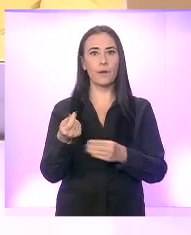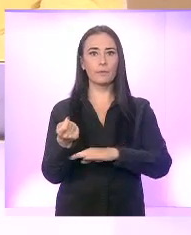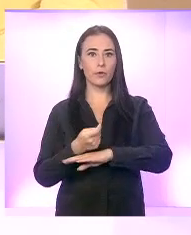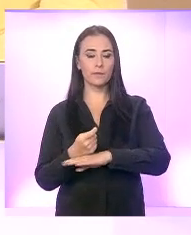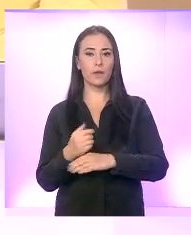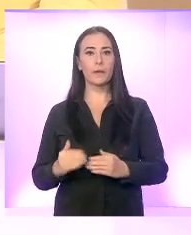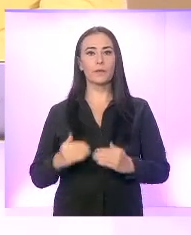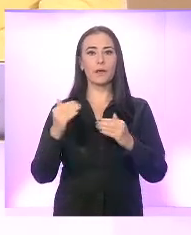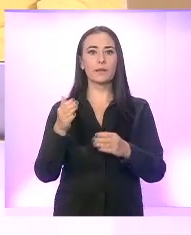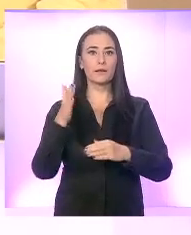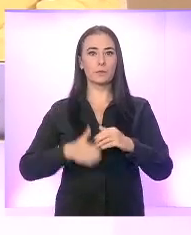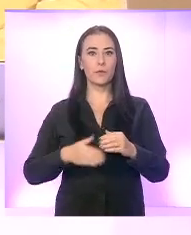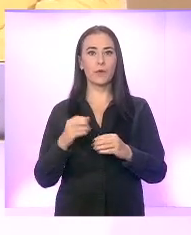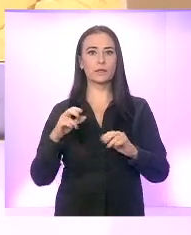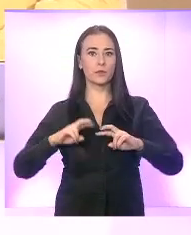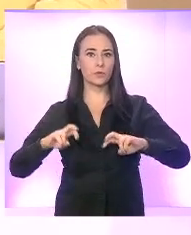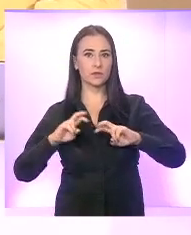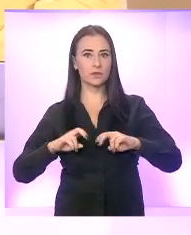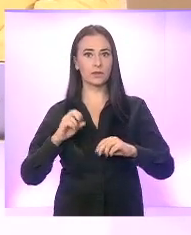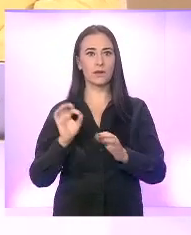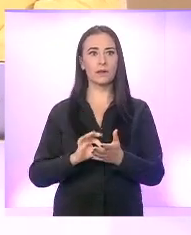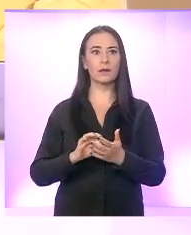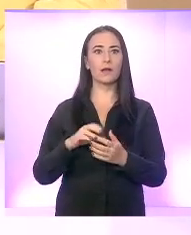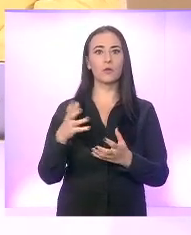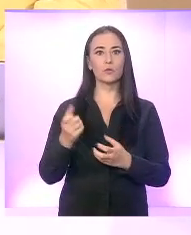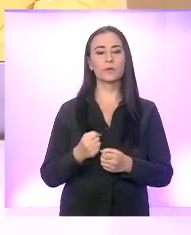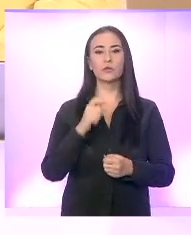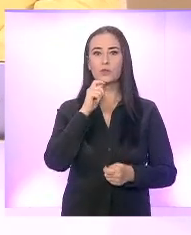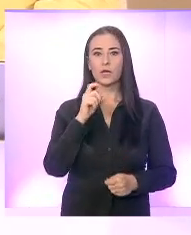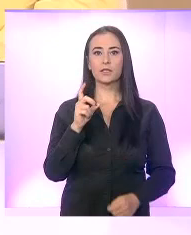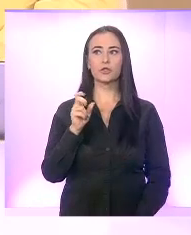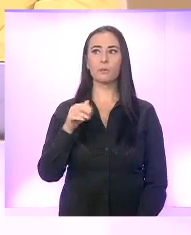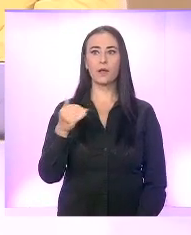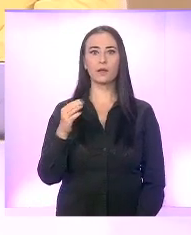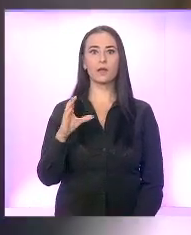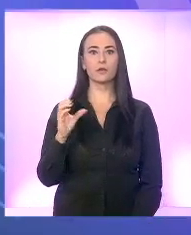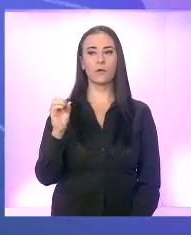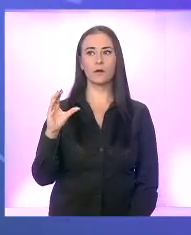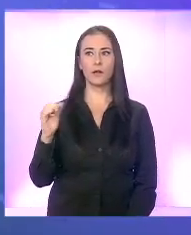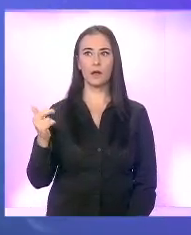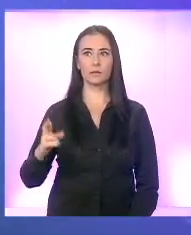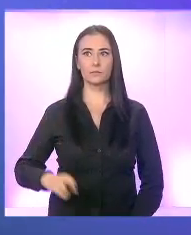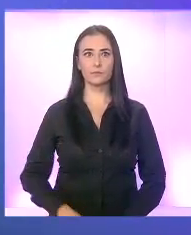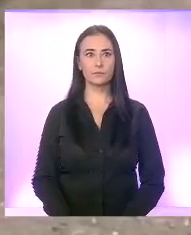amânare a termenului de execuție. Detalii primim chiar acum de la jurnalistul Digi24, Maria Colcear.